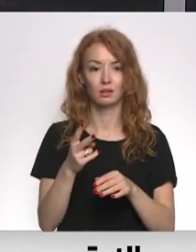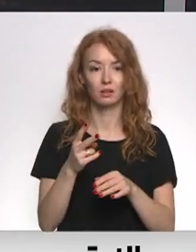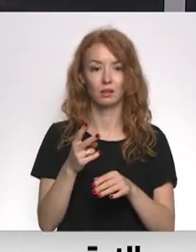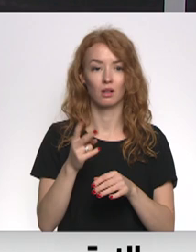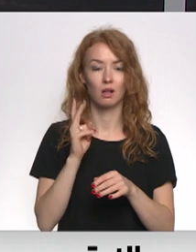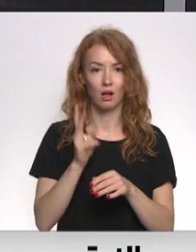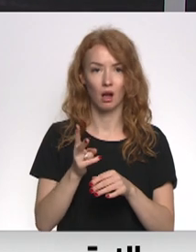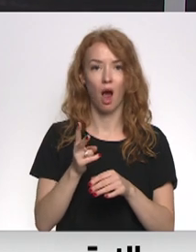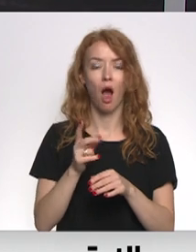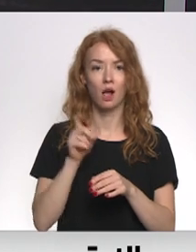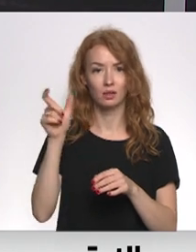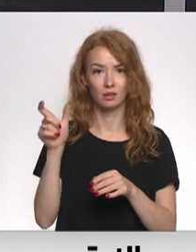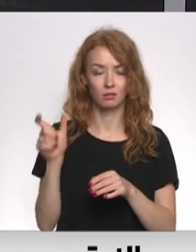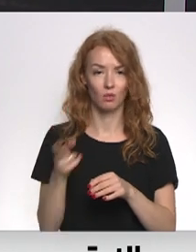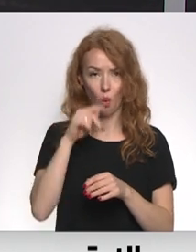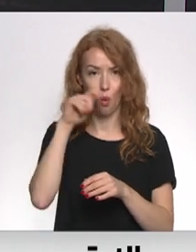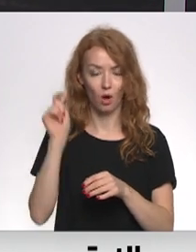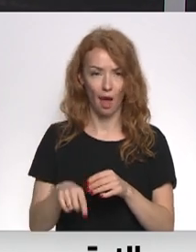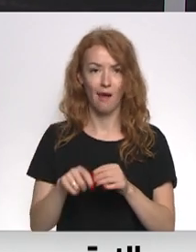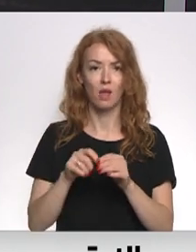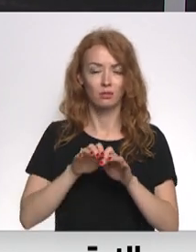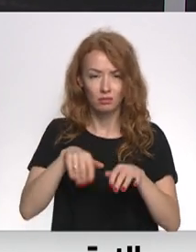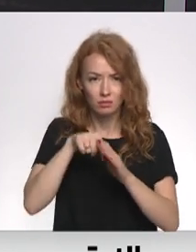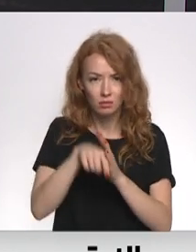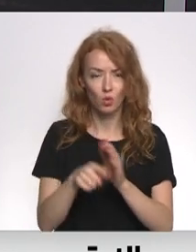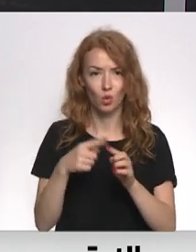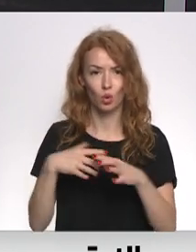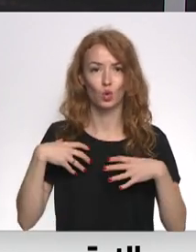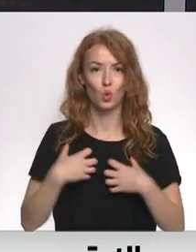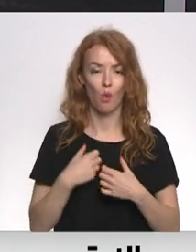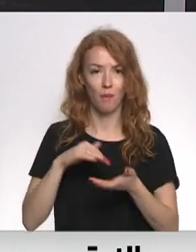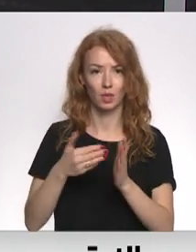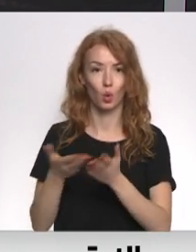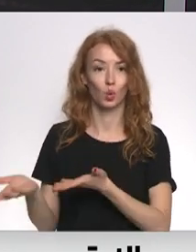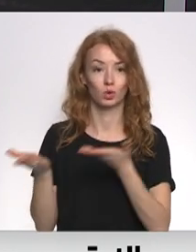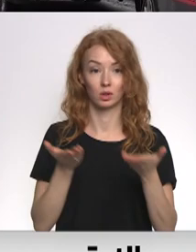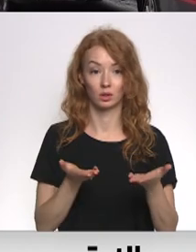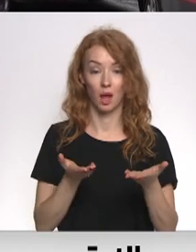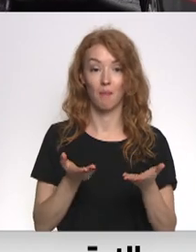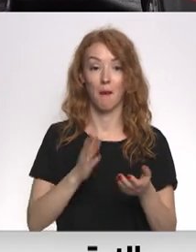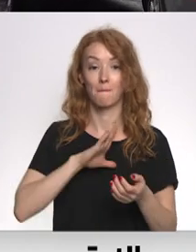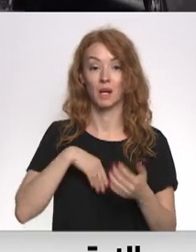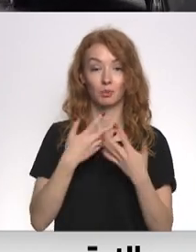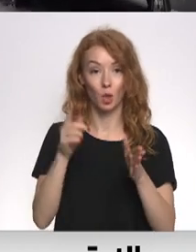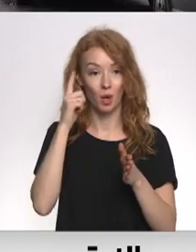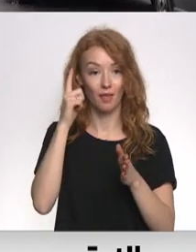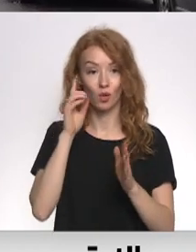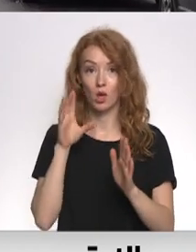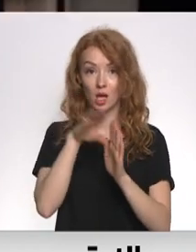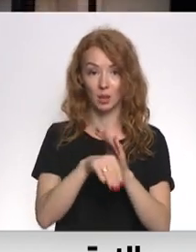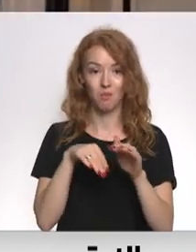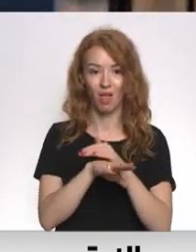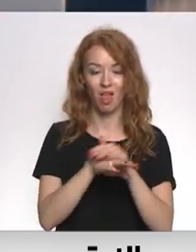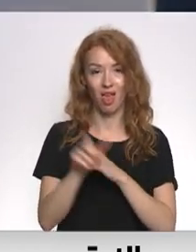ierodas kara bēgļi no Ukrainas un cik drūmos apstākļos viņus uzņem Latvijas pusē. Tikai pēc brīvprātīgo iesaistas